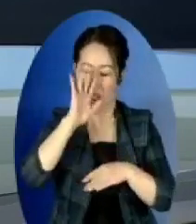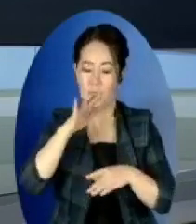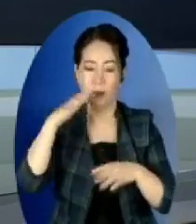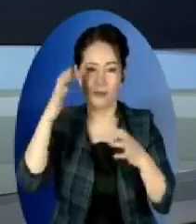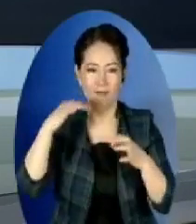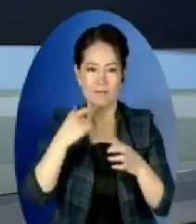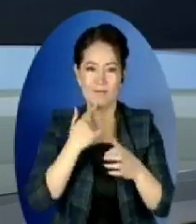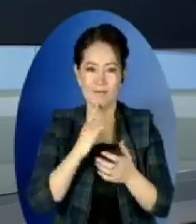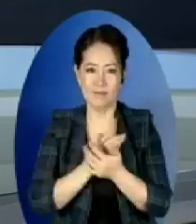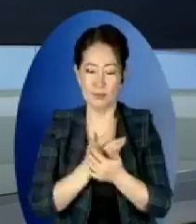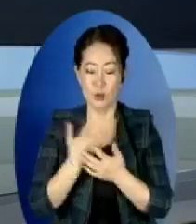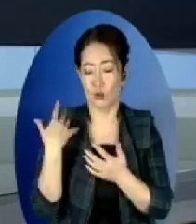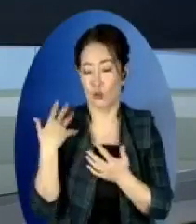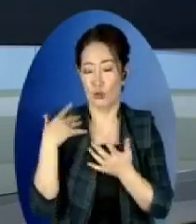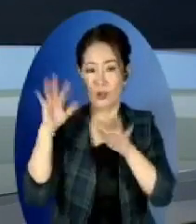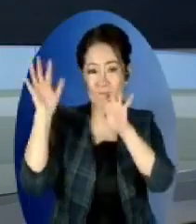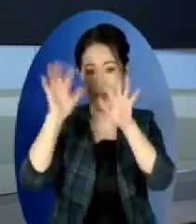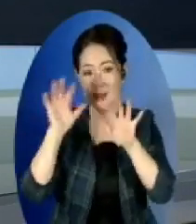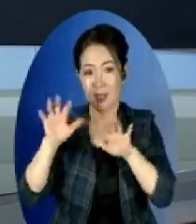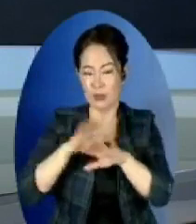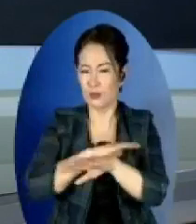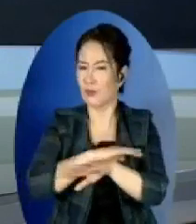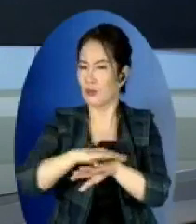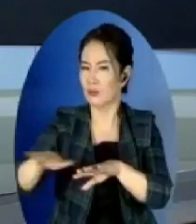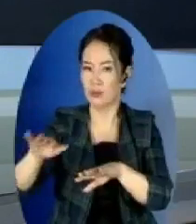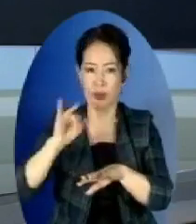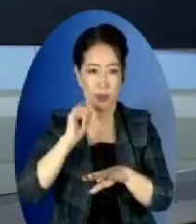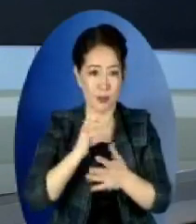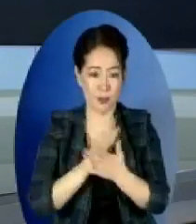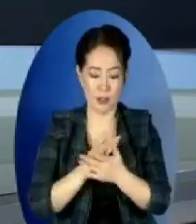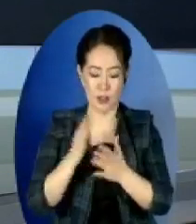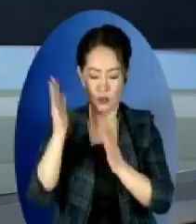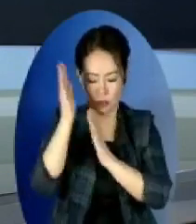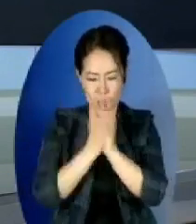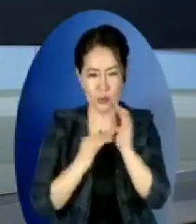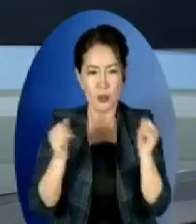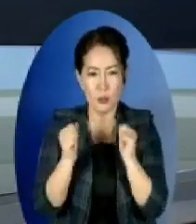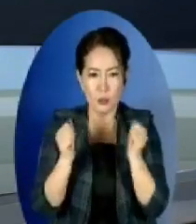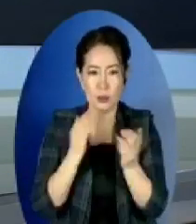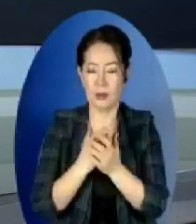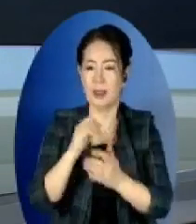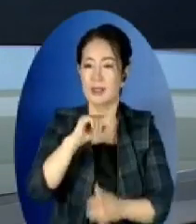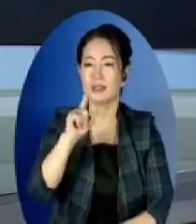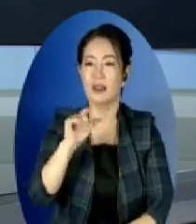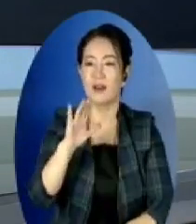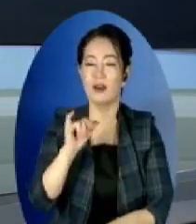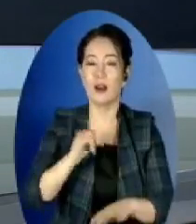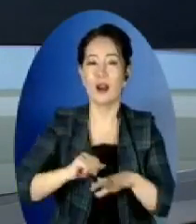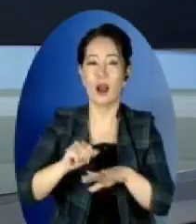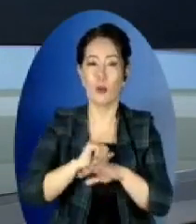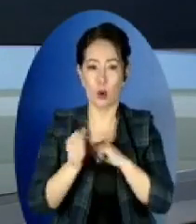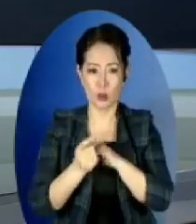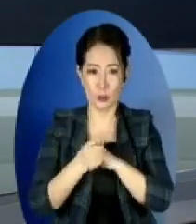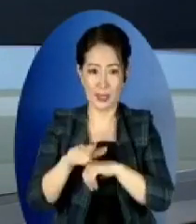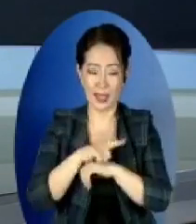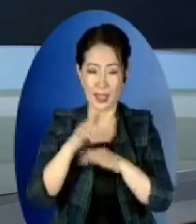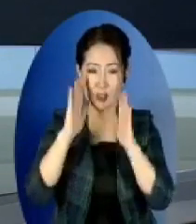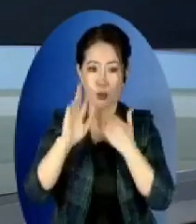байна. Хэд хоногийн орсон цас ихэнх нутгийг хамарч орсон. Мөн шүн хүйтэн хонож байгааг Завхан аймгийн онцгой байдлын газраас сэрэмжлүүлж